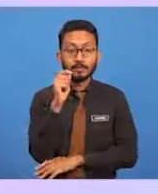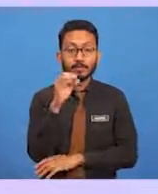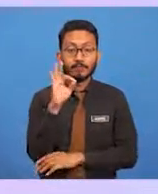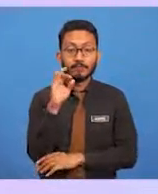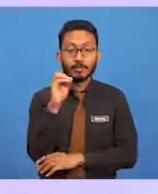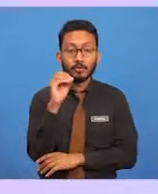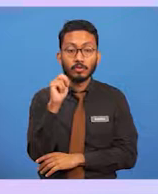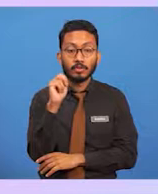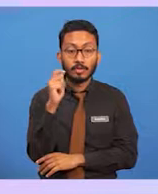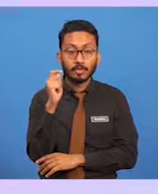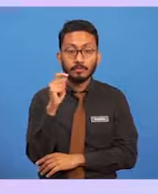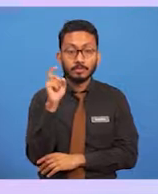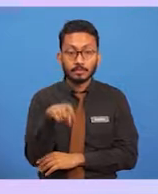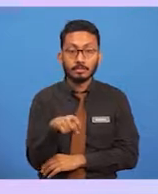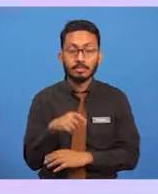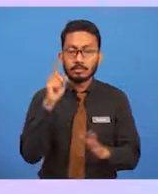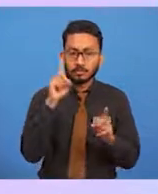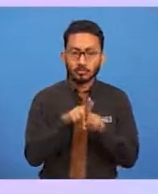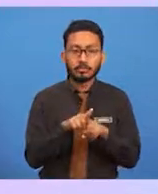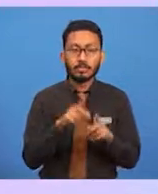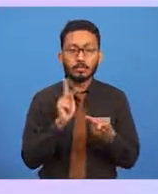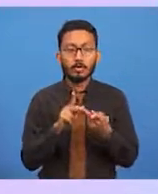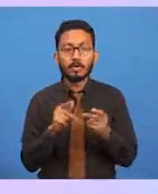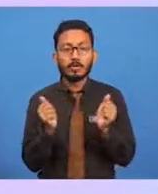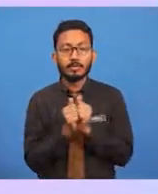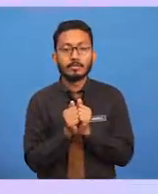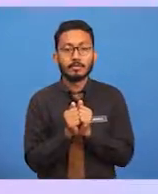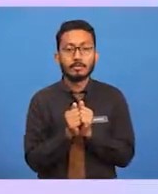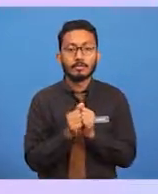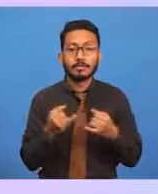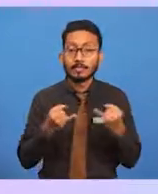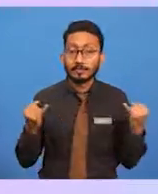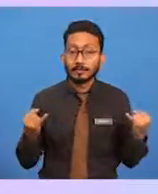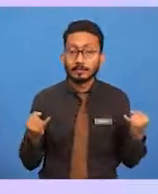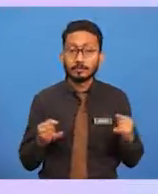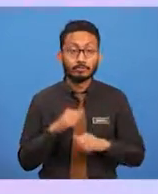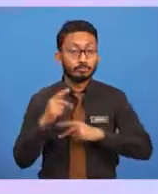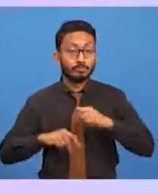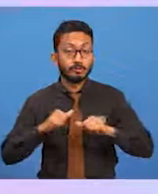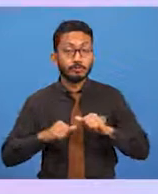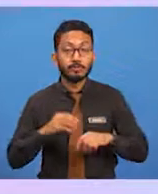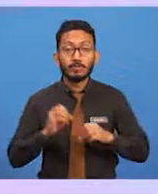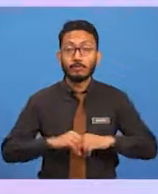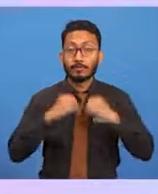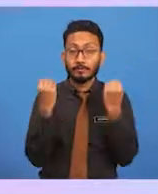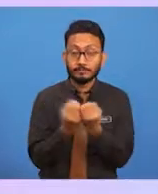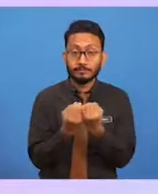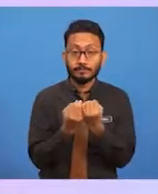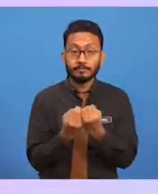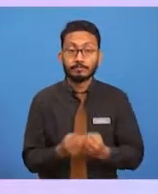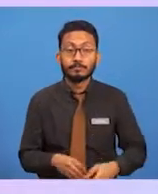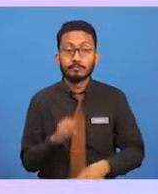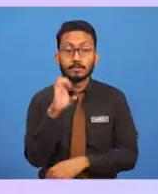mestilah sesuai dengan jenis aktiviti sesebuah organisasi. Set font yang